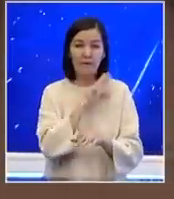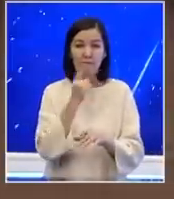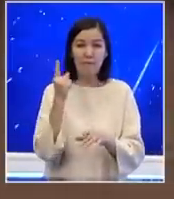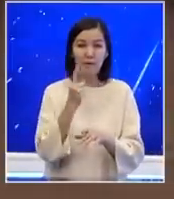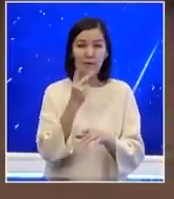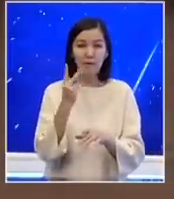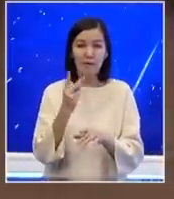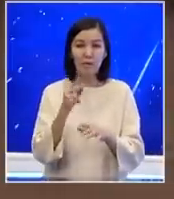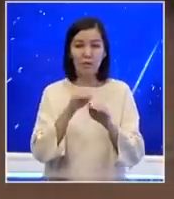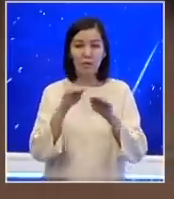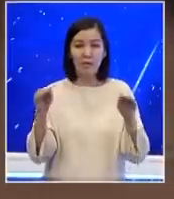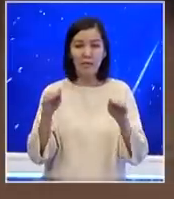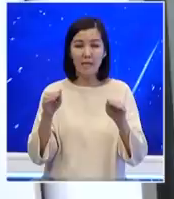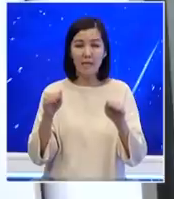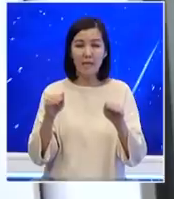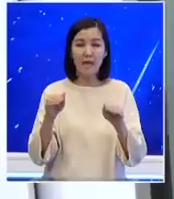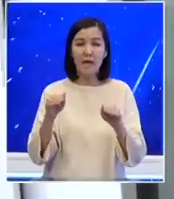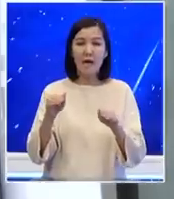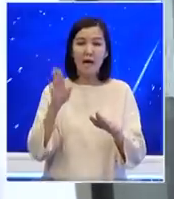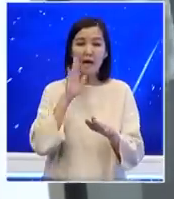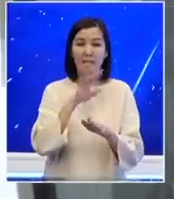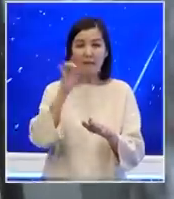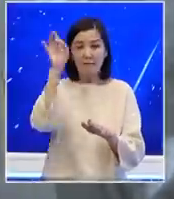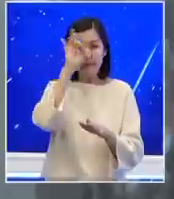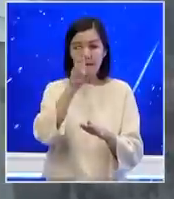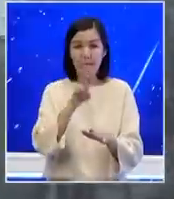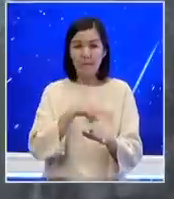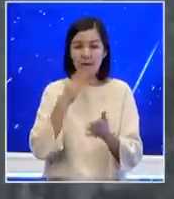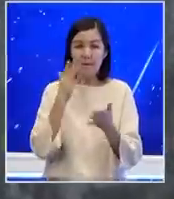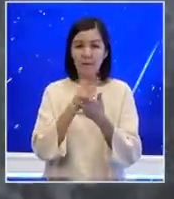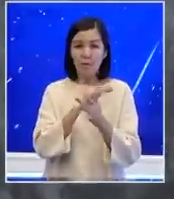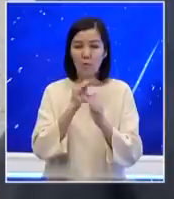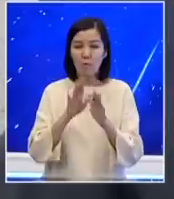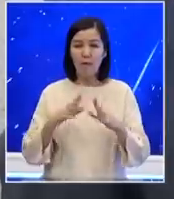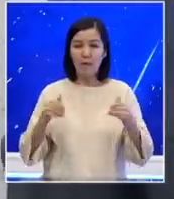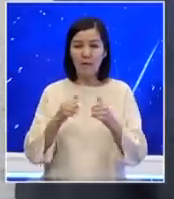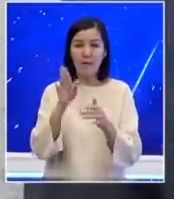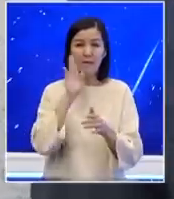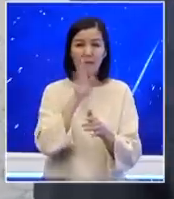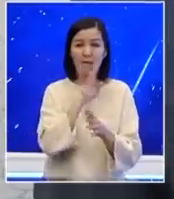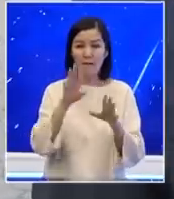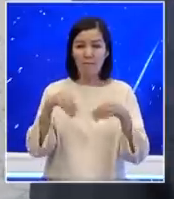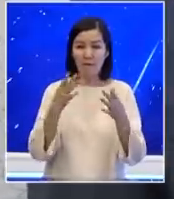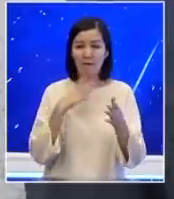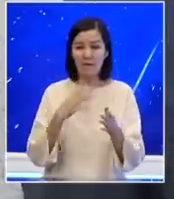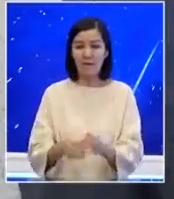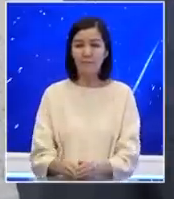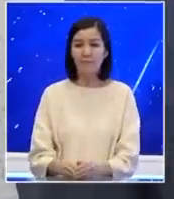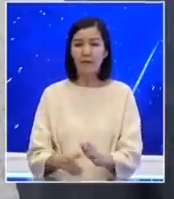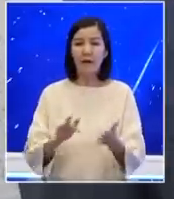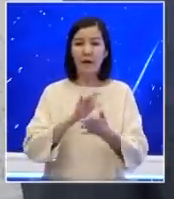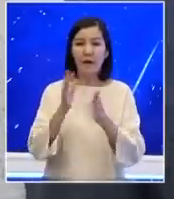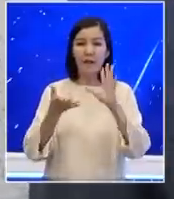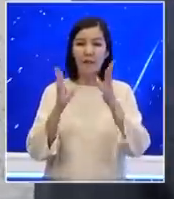екінші деңгейлі ана даңқы орденімен марапатталған көп балалы аналарға беріледі. Қазір қала бойынша 7